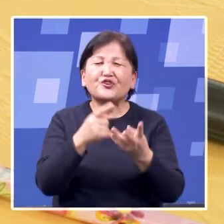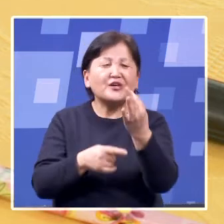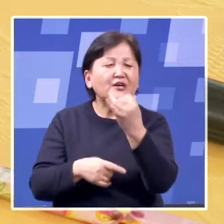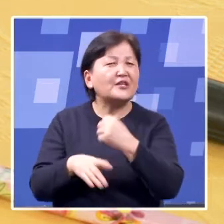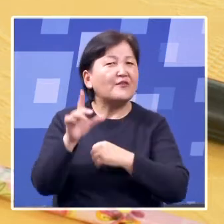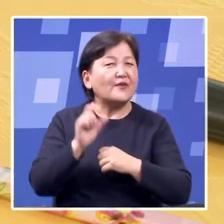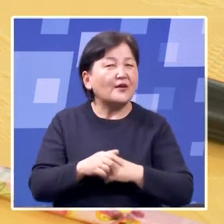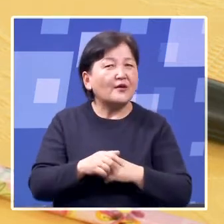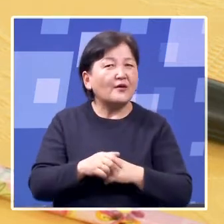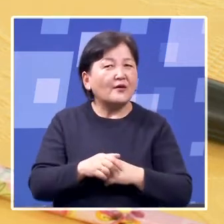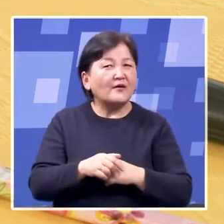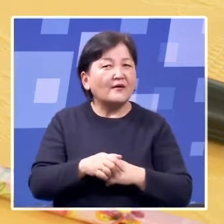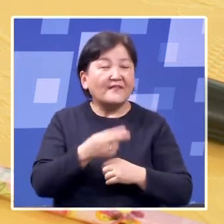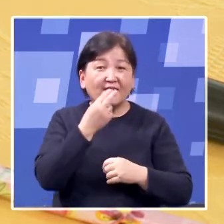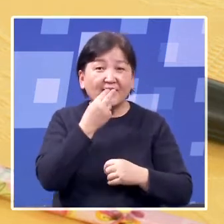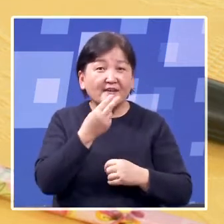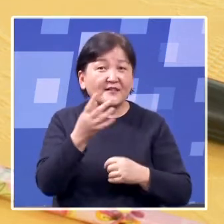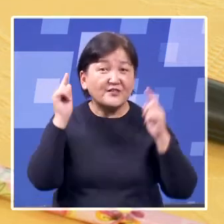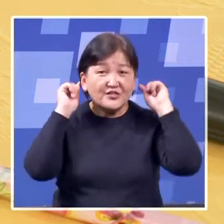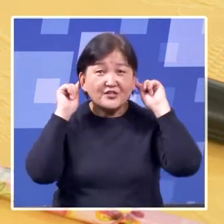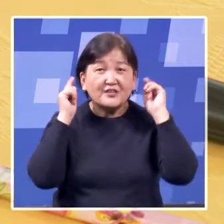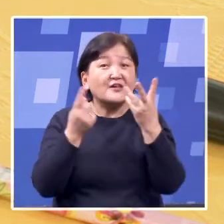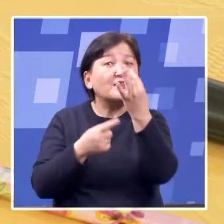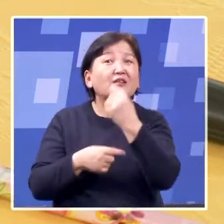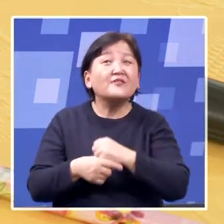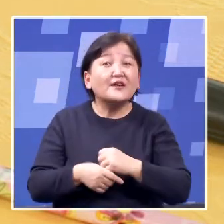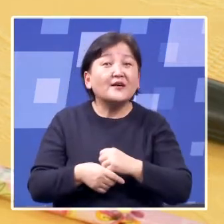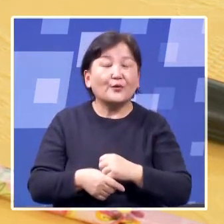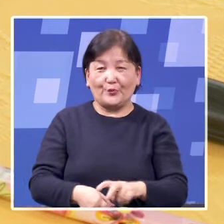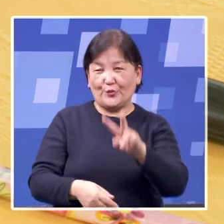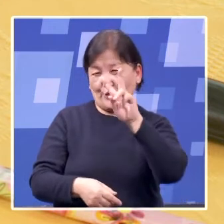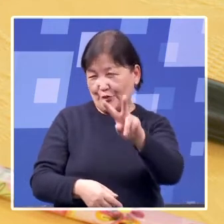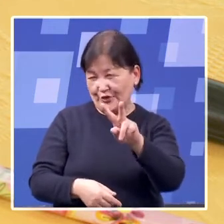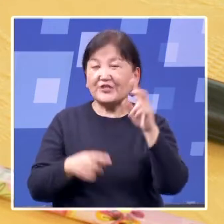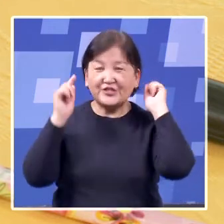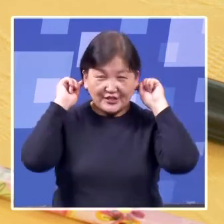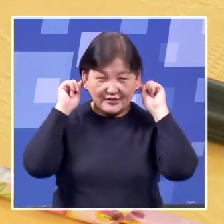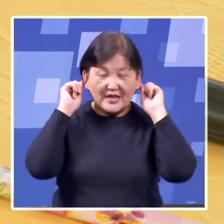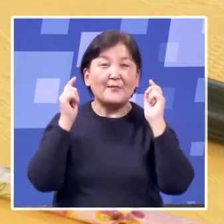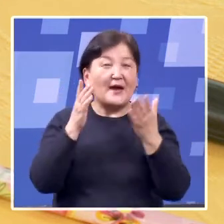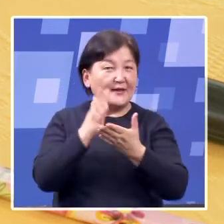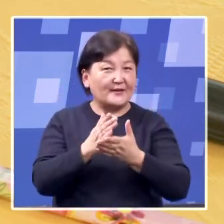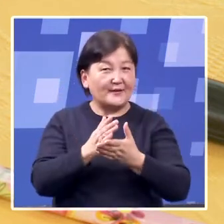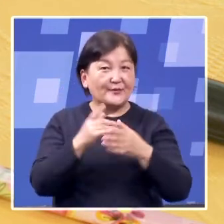чихтэй гэдгийг мэдхүү. Холгон хоёр чихтэй. Нүднийх нь дээд хэсэгт